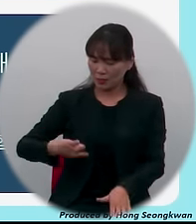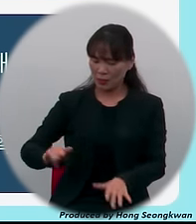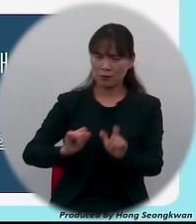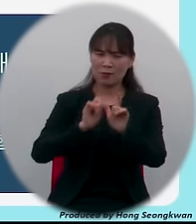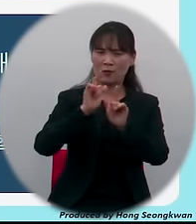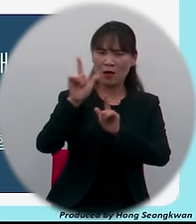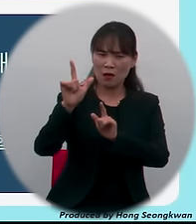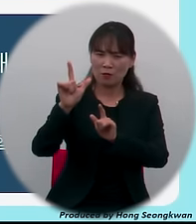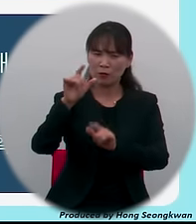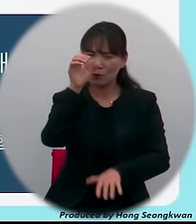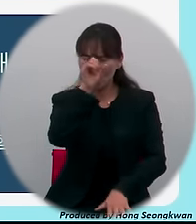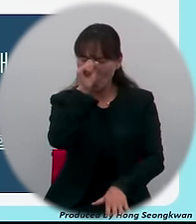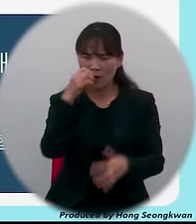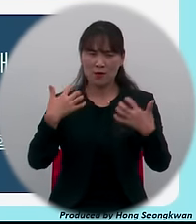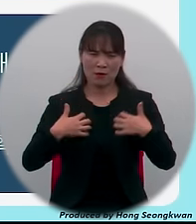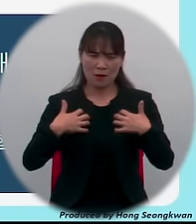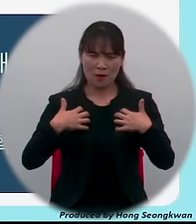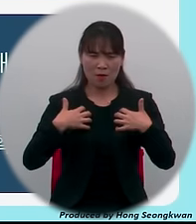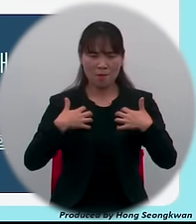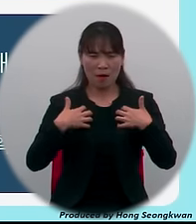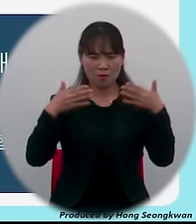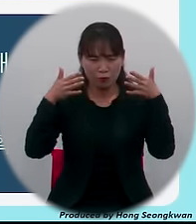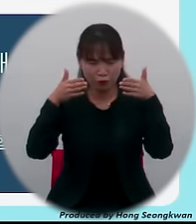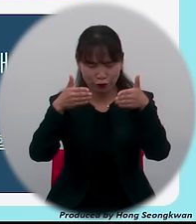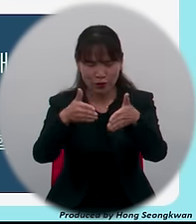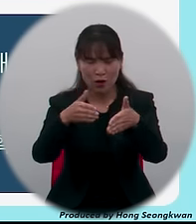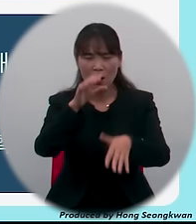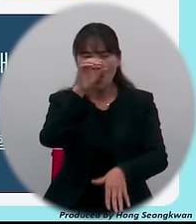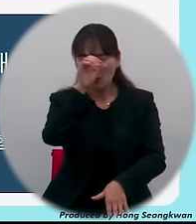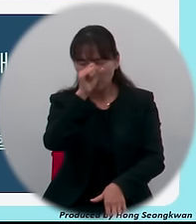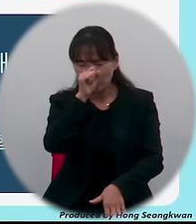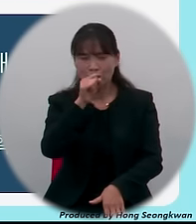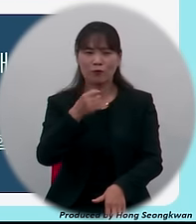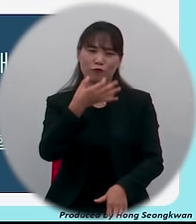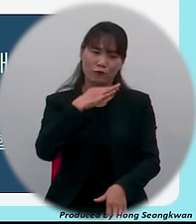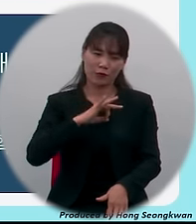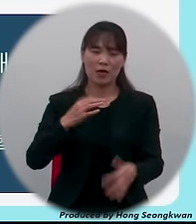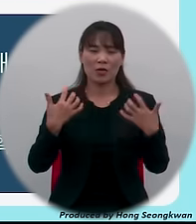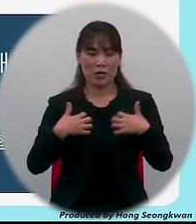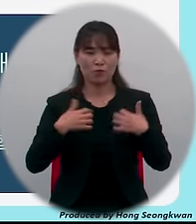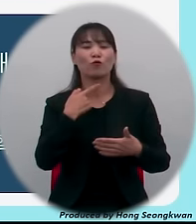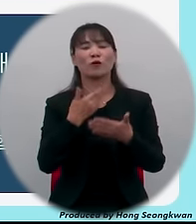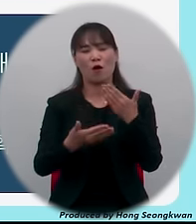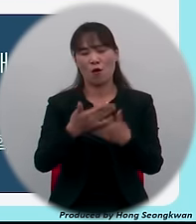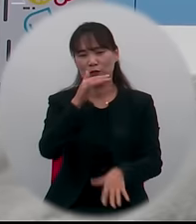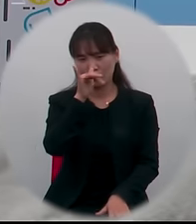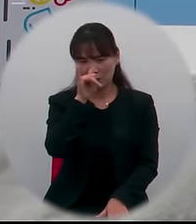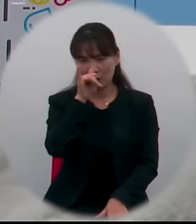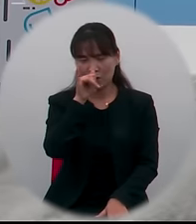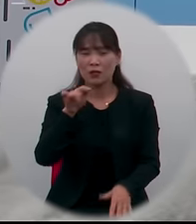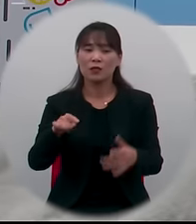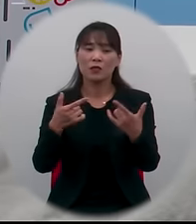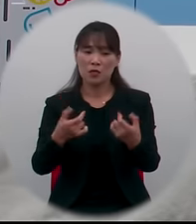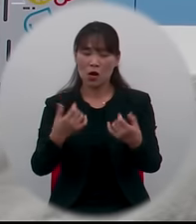아이들이 대세 게임만 따라가다가 충분히 재밌으면서 유익한 게임들도 경험을 할 수 있게 될 겁니다